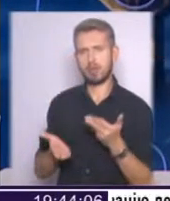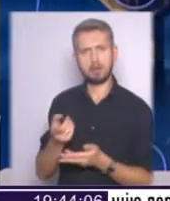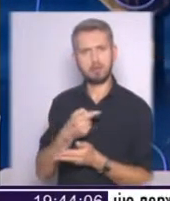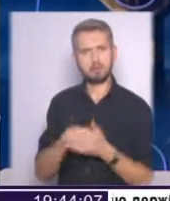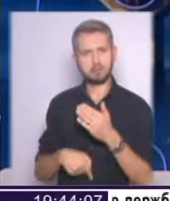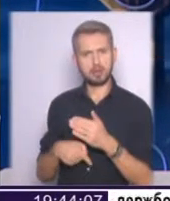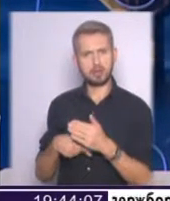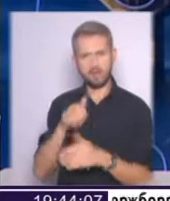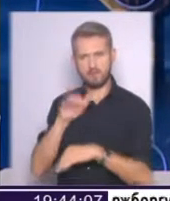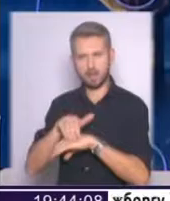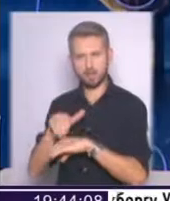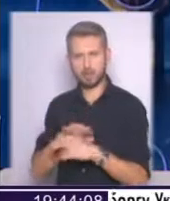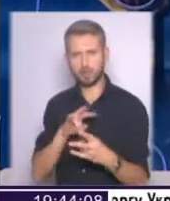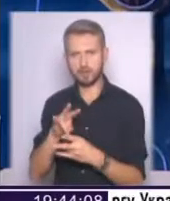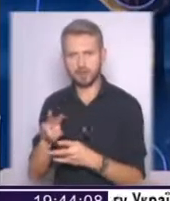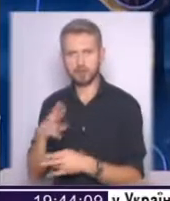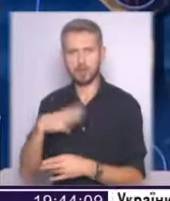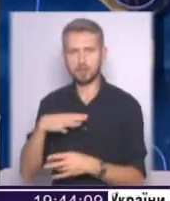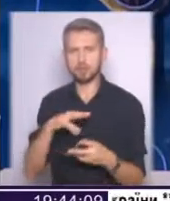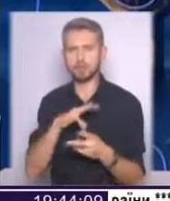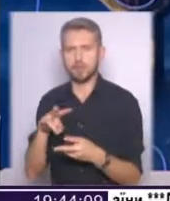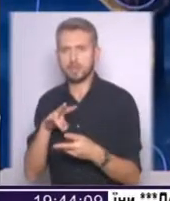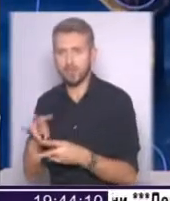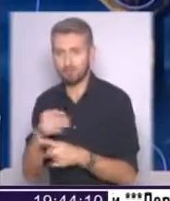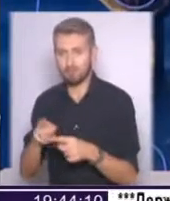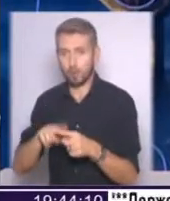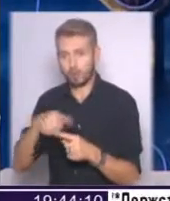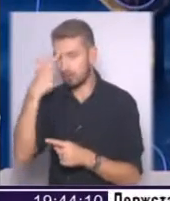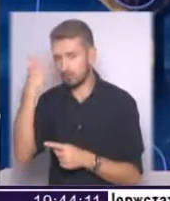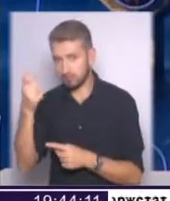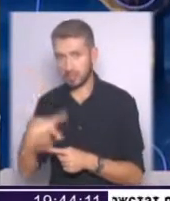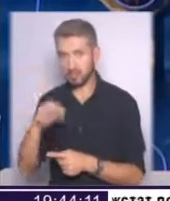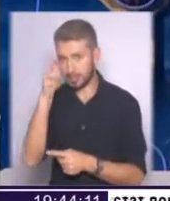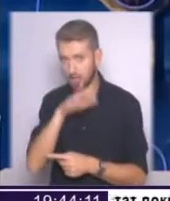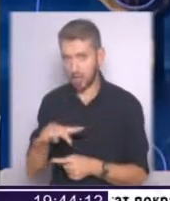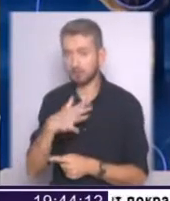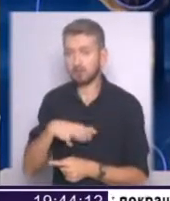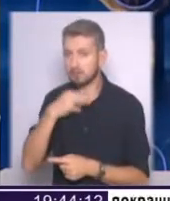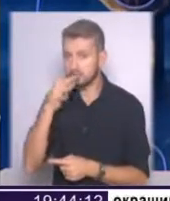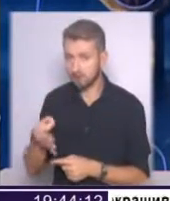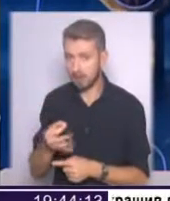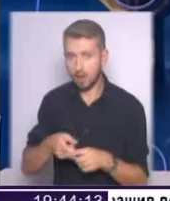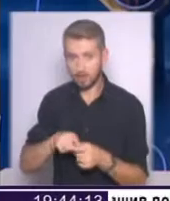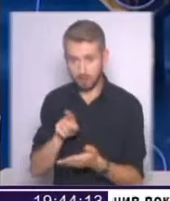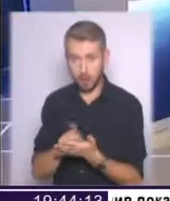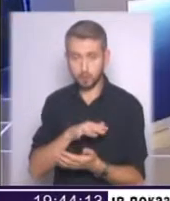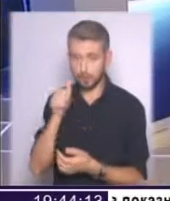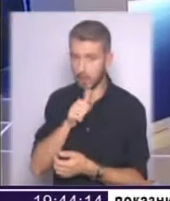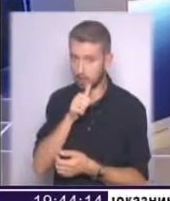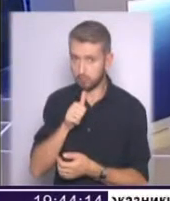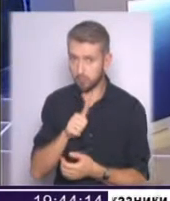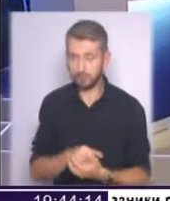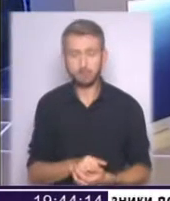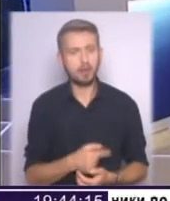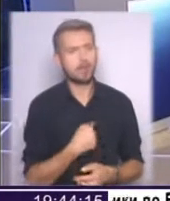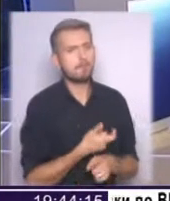виявляємо диверсантів, для чого диверсантам в тому числі про це знати і всій країні? Ну, правильно ж, це ж має бути таємно. Звичайно, я вам